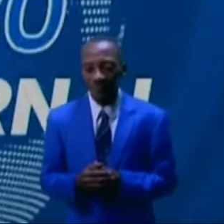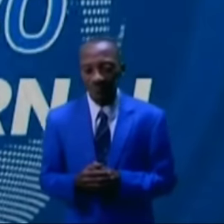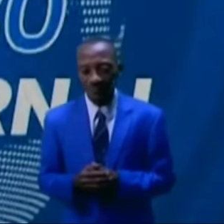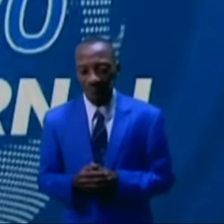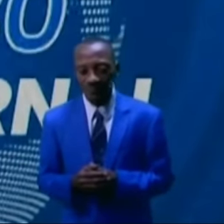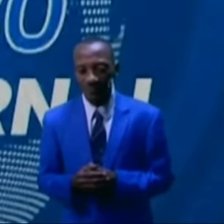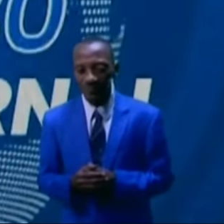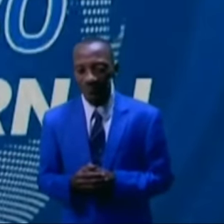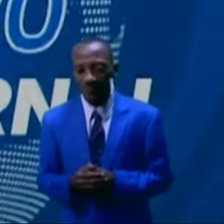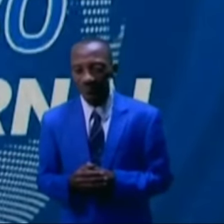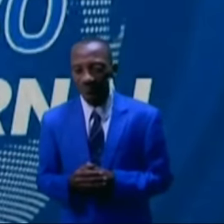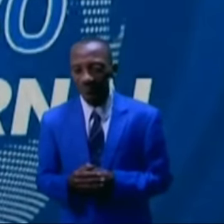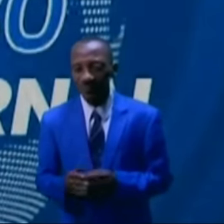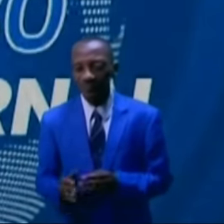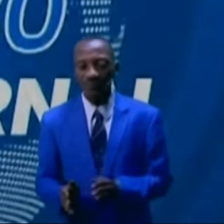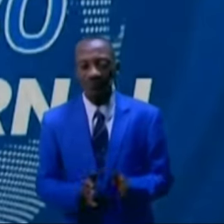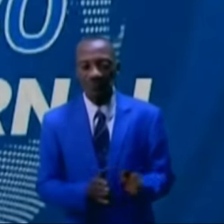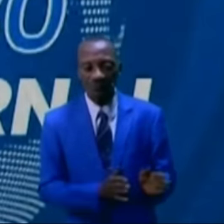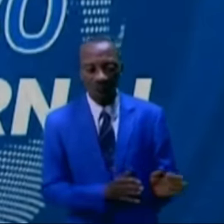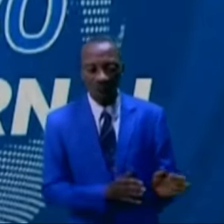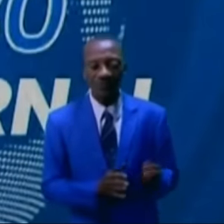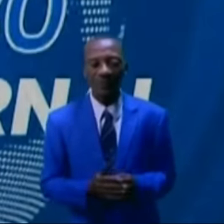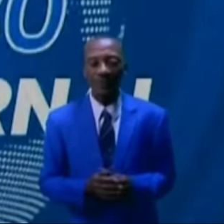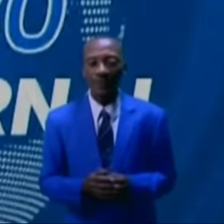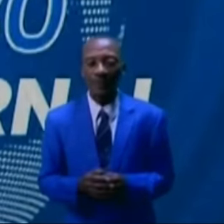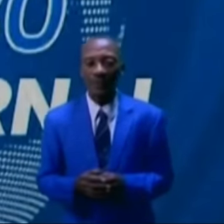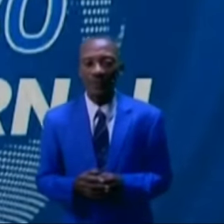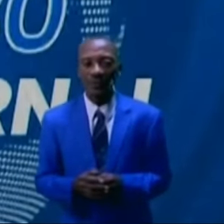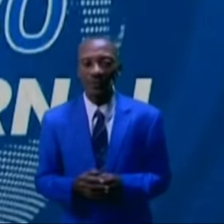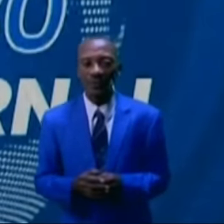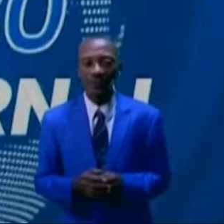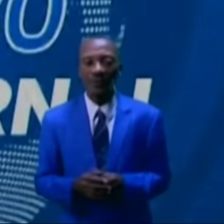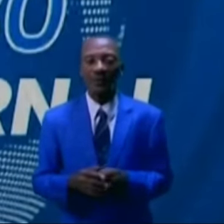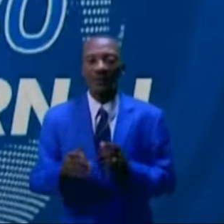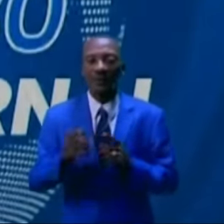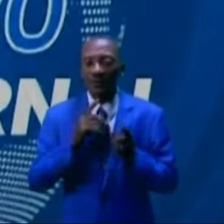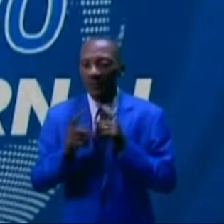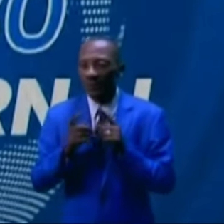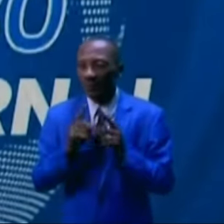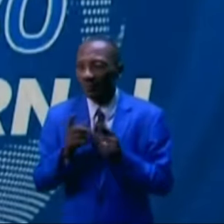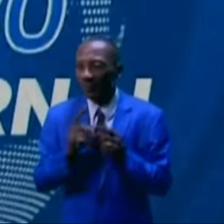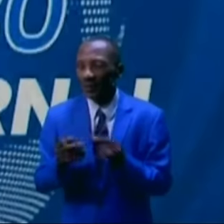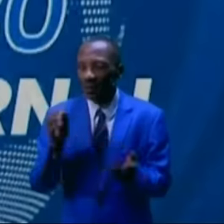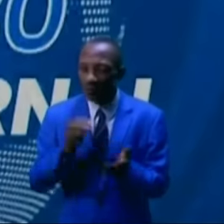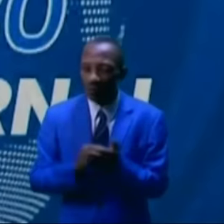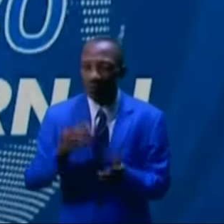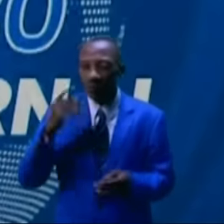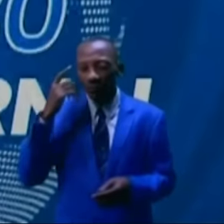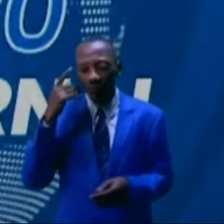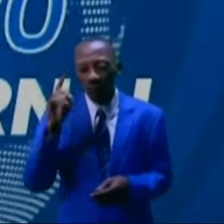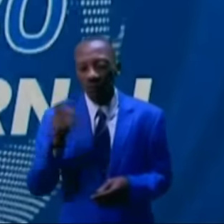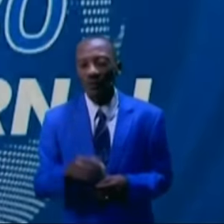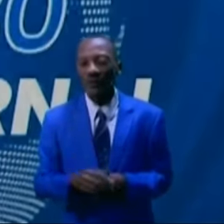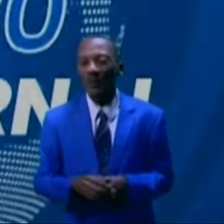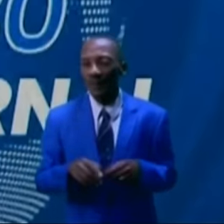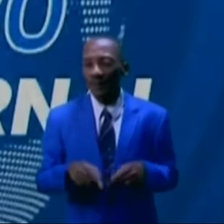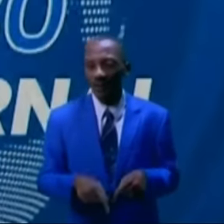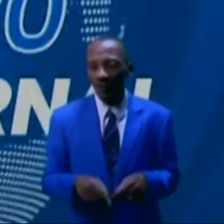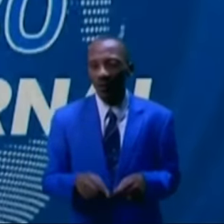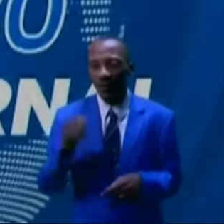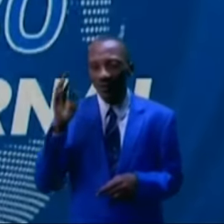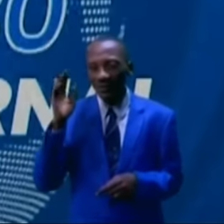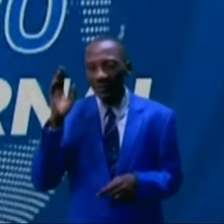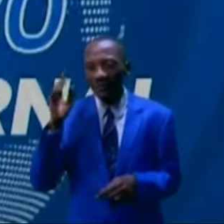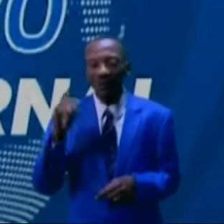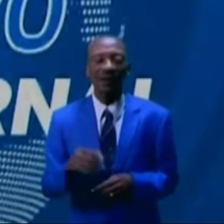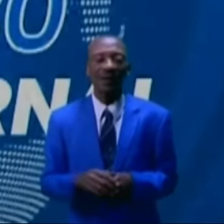Une journée scientifique autour des questions liées au développement économique de la RDC a été organisée à l'Université de Kinshasa ce jeudi 20 juin. Des suggestions